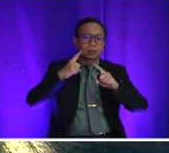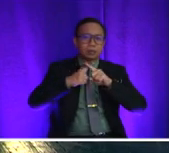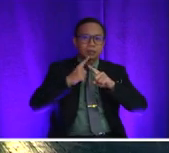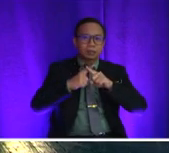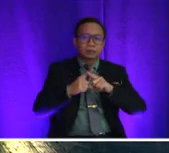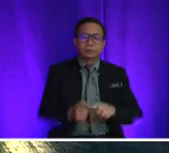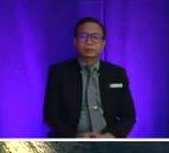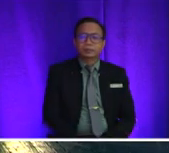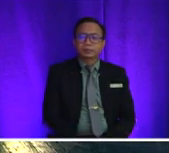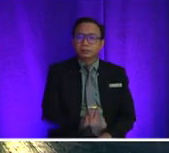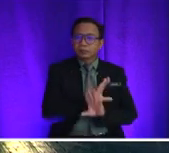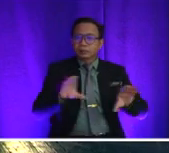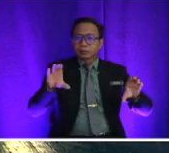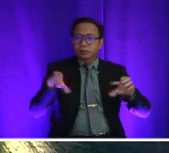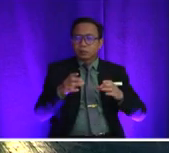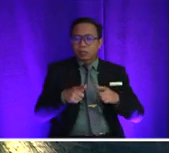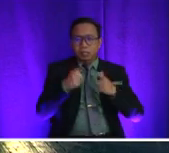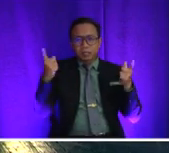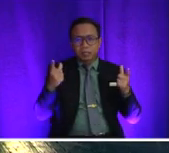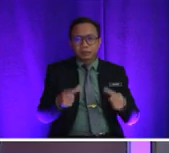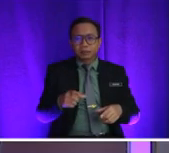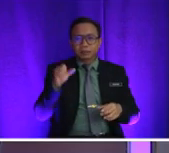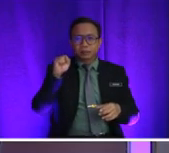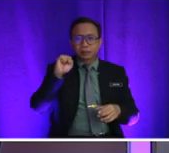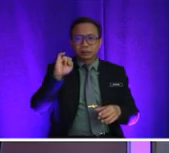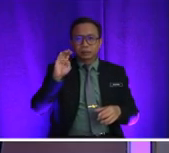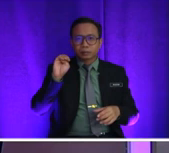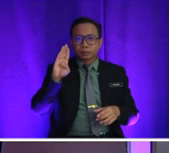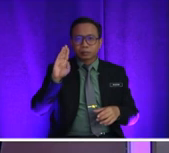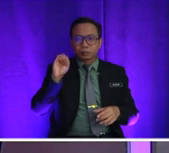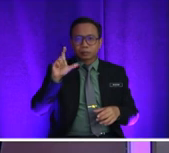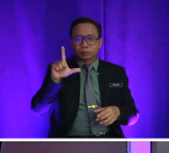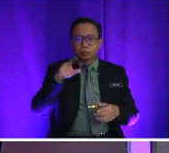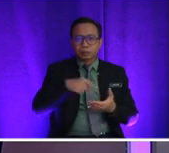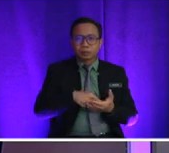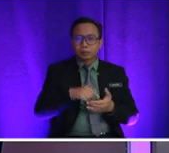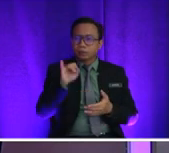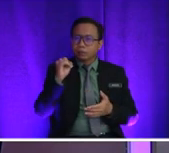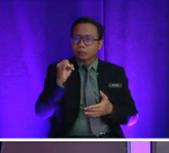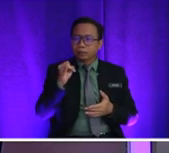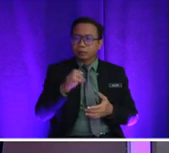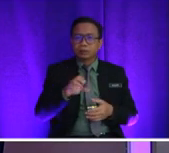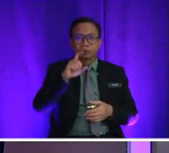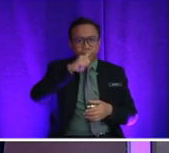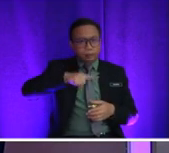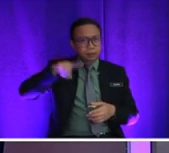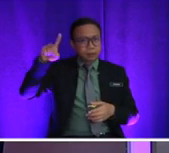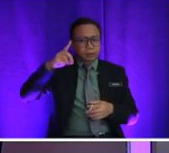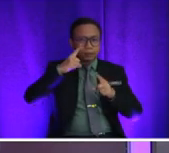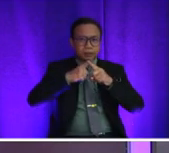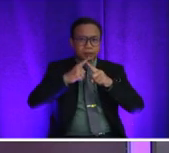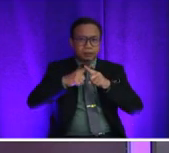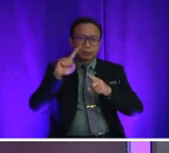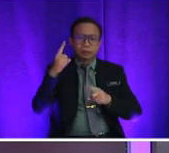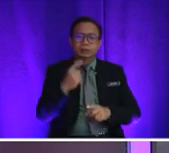jangan buat selain pada simbol ini jangan tulis simbol yang tidak dipahami ini akan merugikan